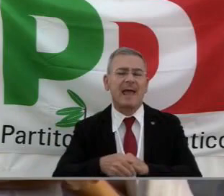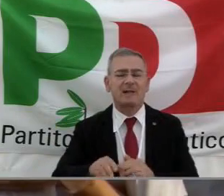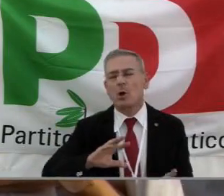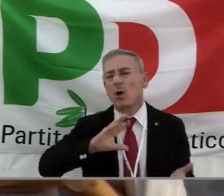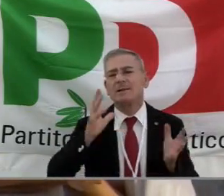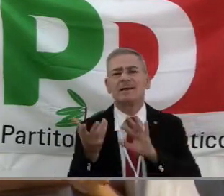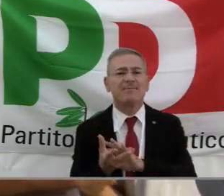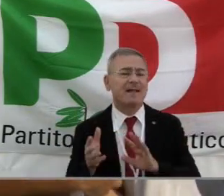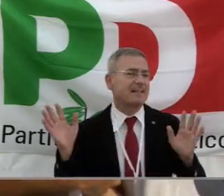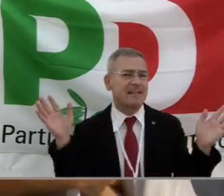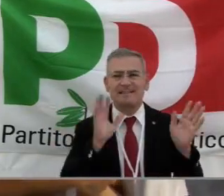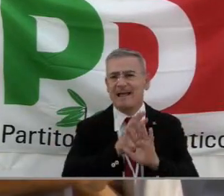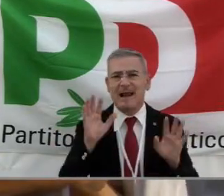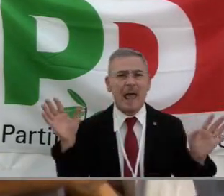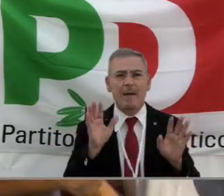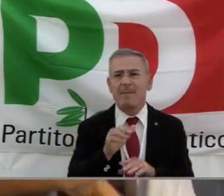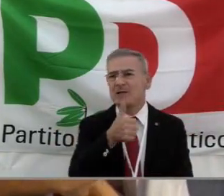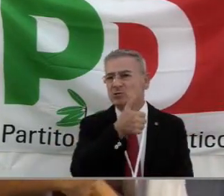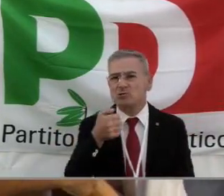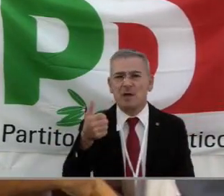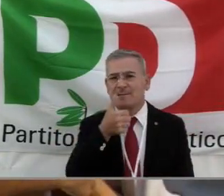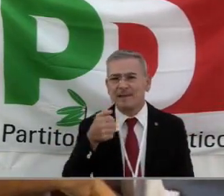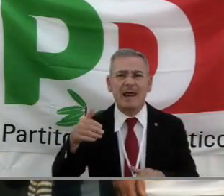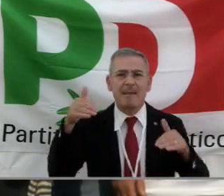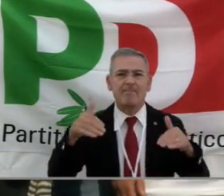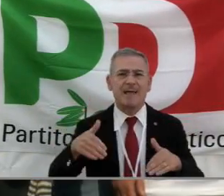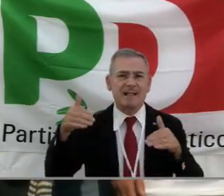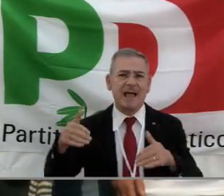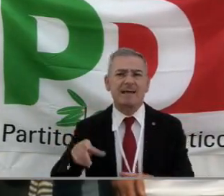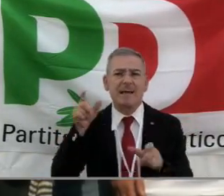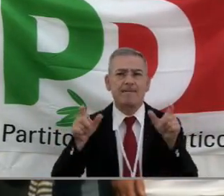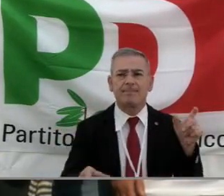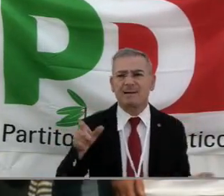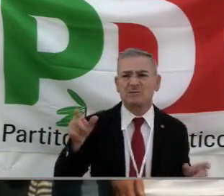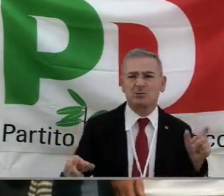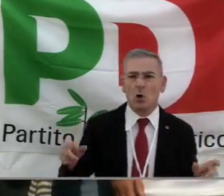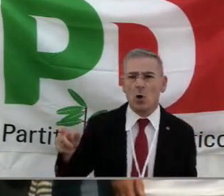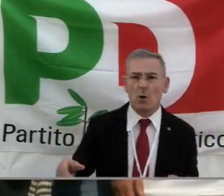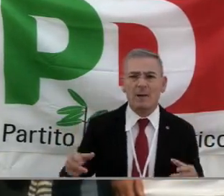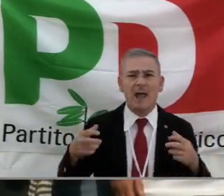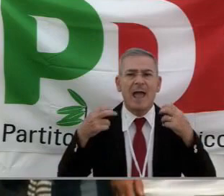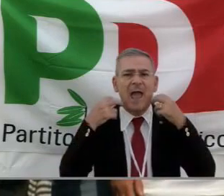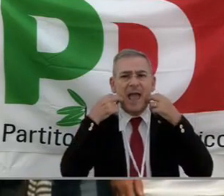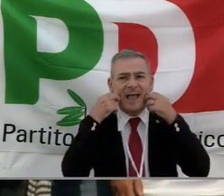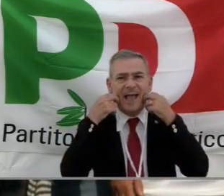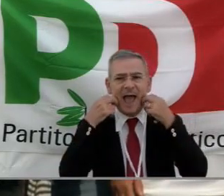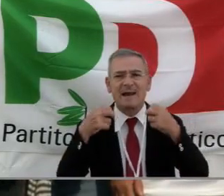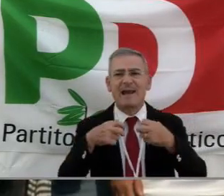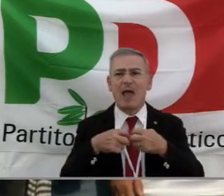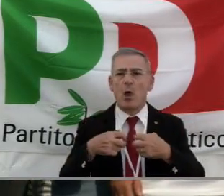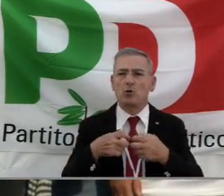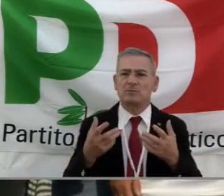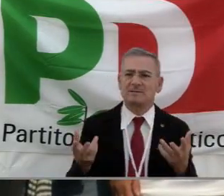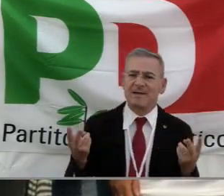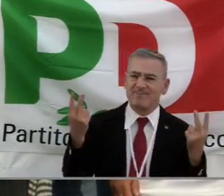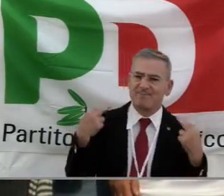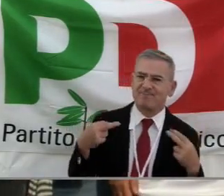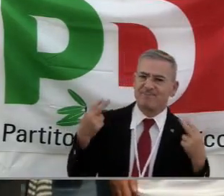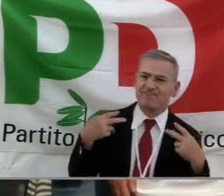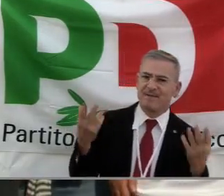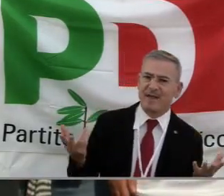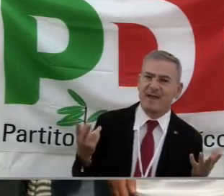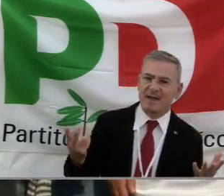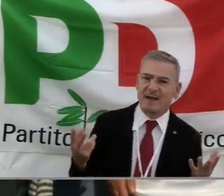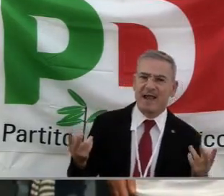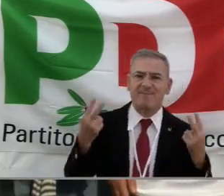dramma per centinaia di migliaia di persone in carne e ossa, vite,